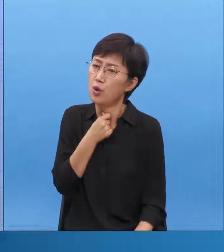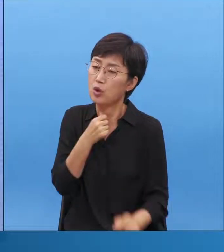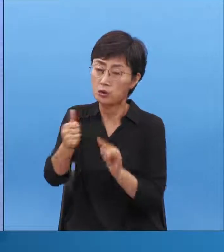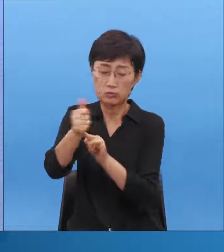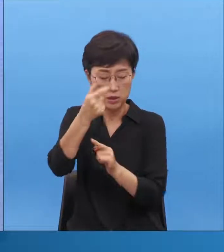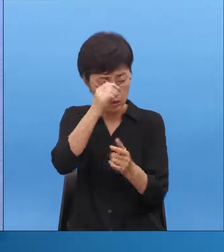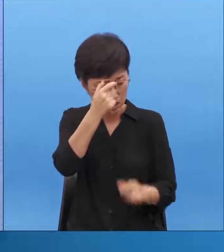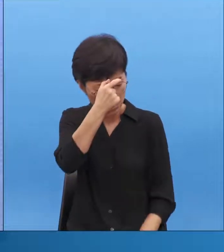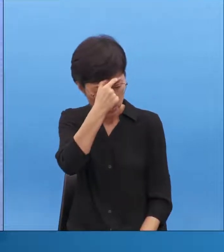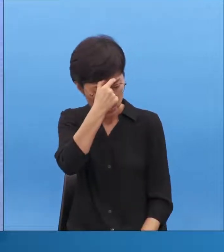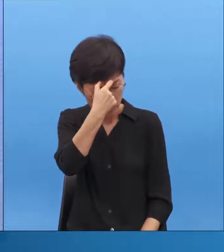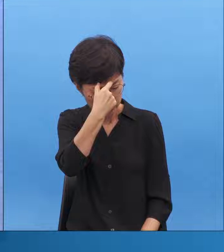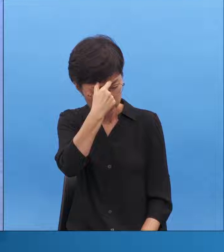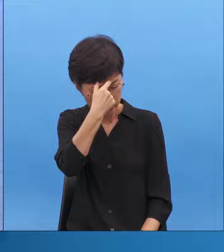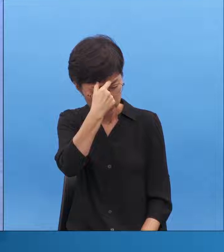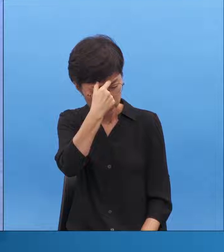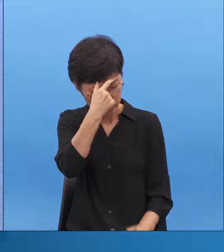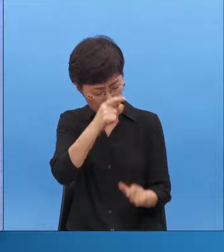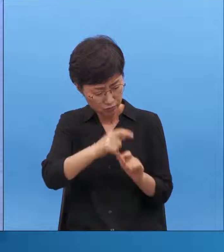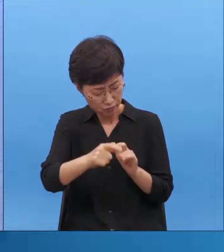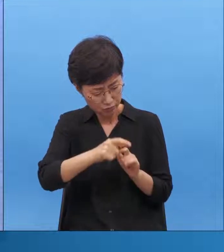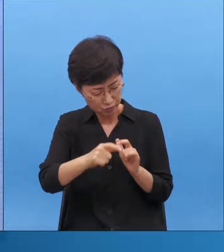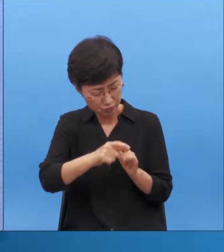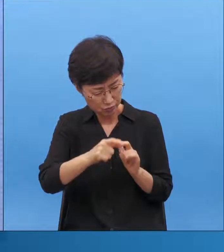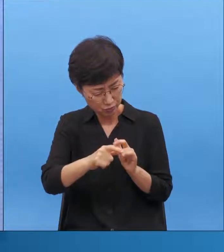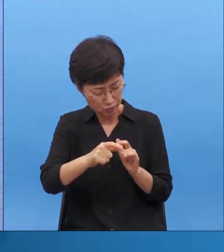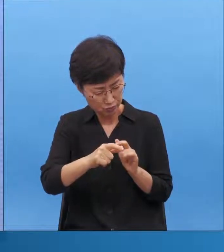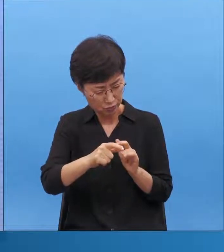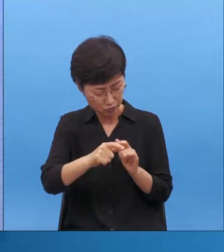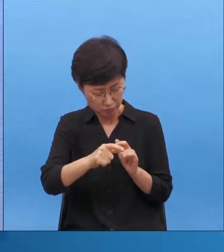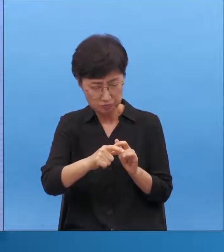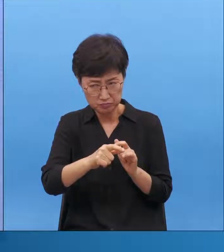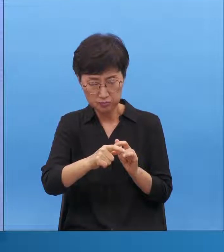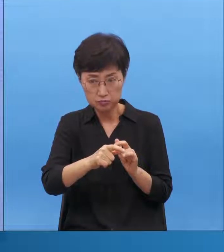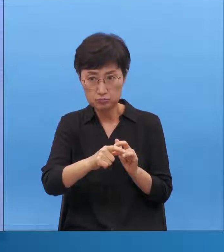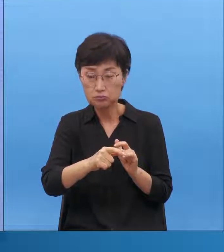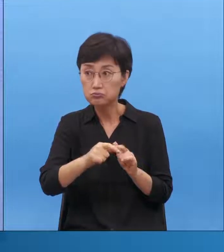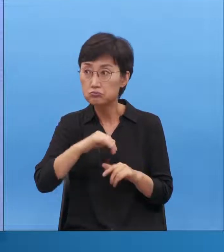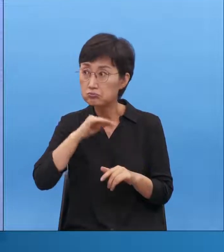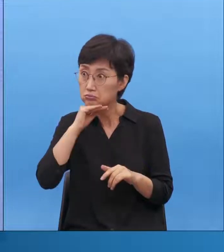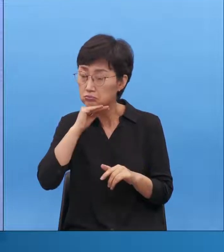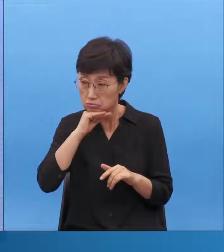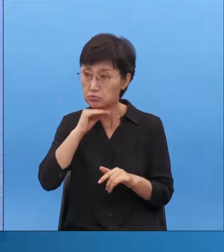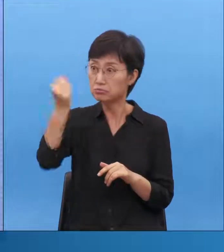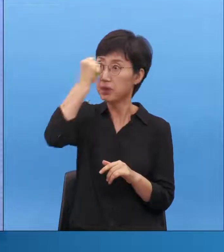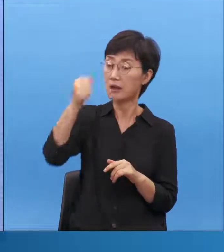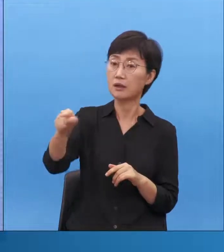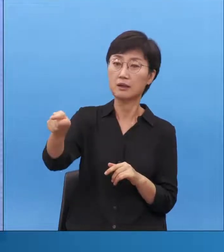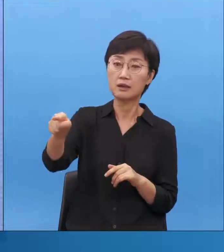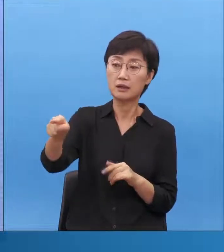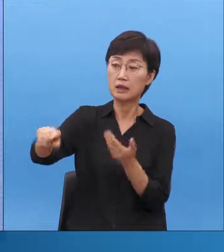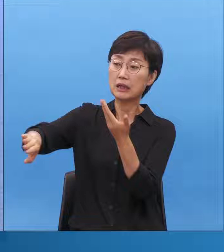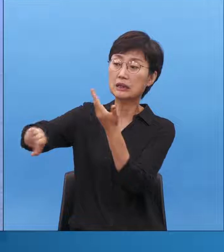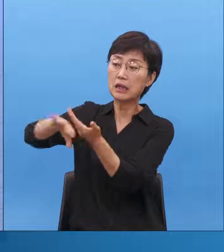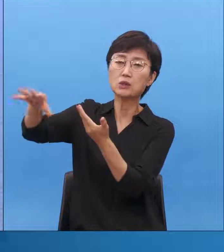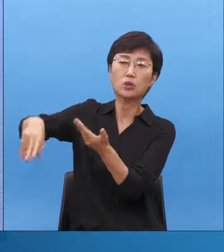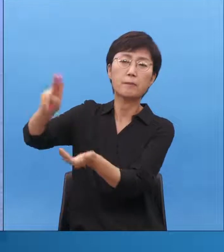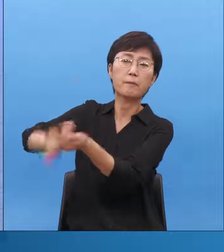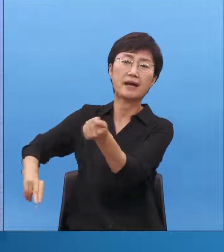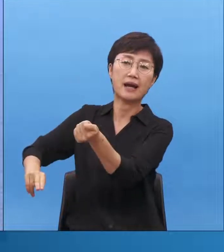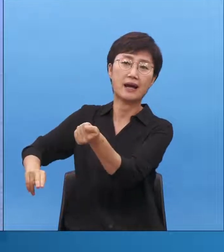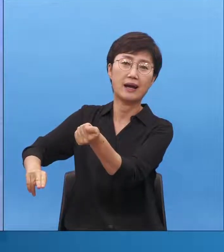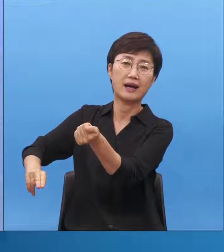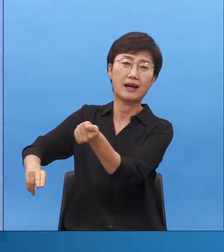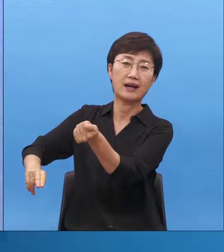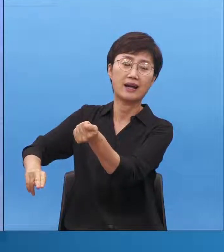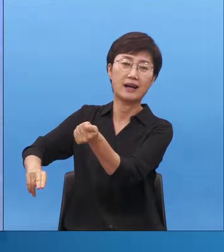한참 뭐 고민을 했는데 다른 사람에게 팔게 됐어요. And this director, he is a man of prayer, and he was thinking about it a lot, but he actually sold it to someone else.